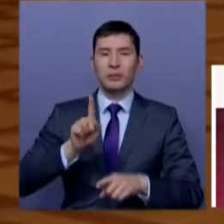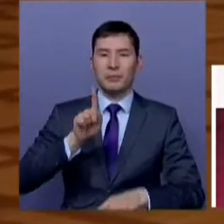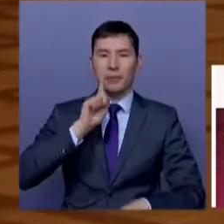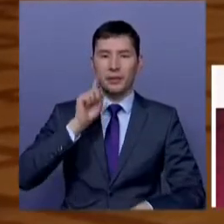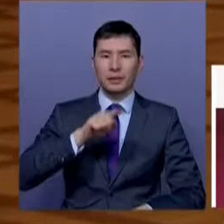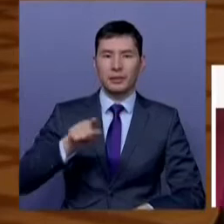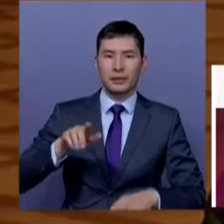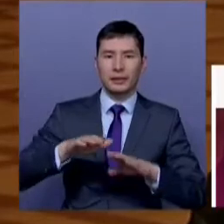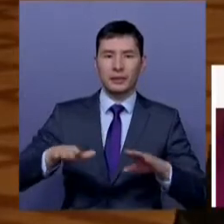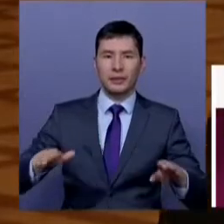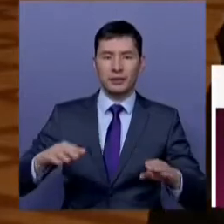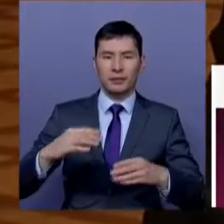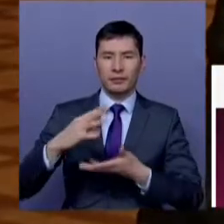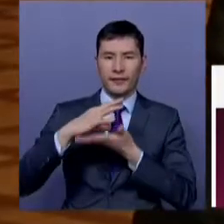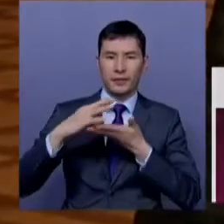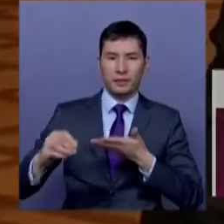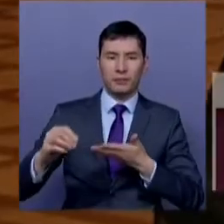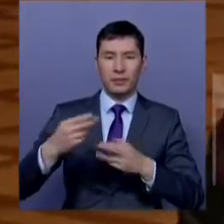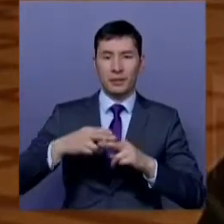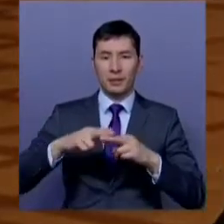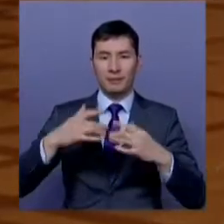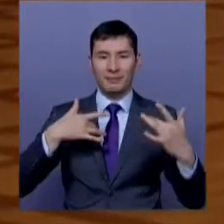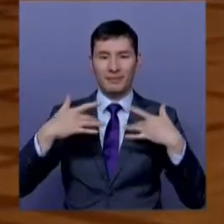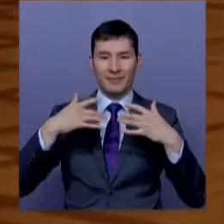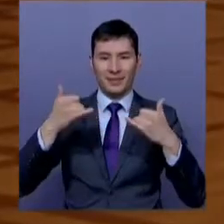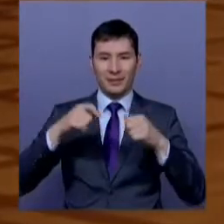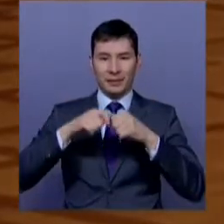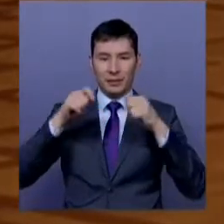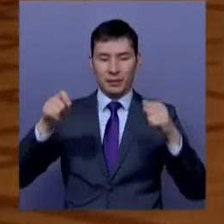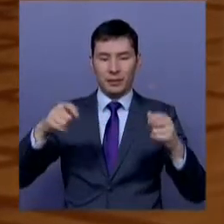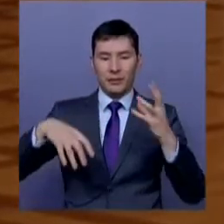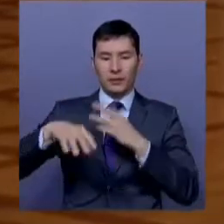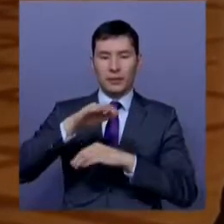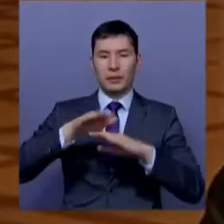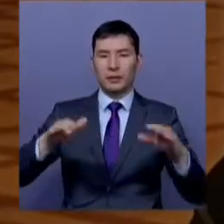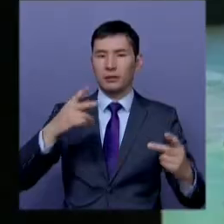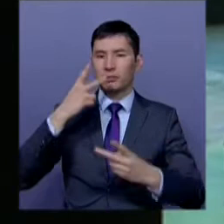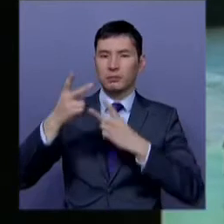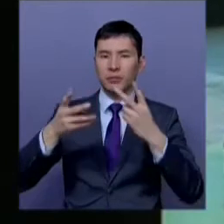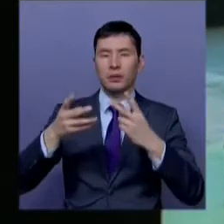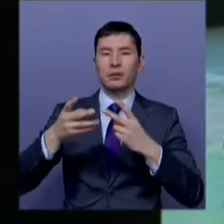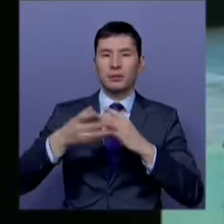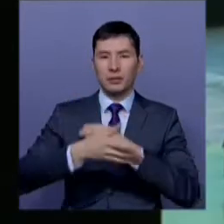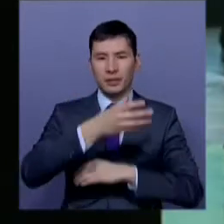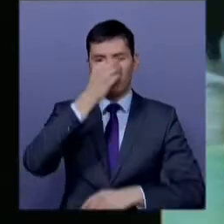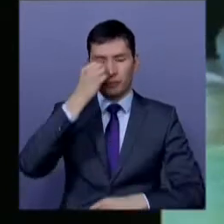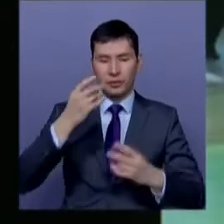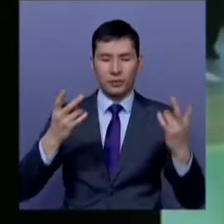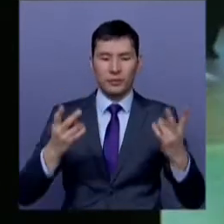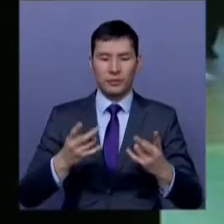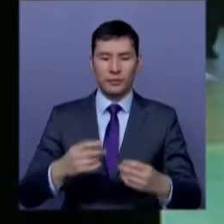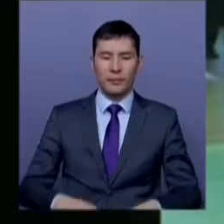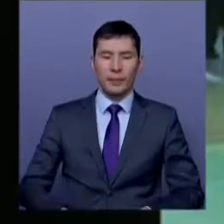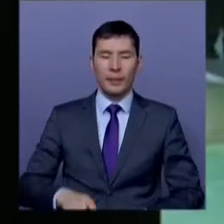сенемін. Осы концерттен жақсы ғибрат алып кетуге балаларға тілектеспін. Кеште жас әртістер Абайдың